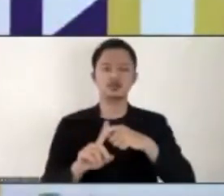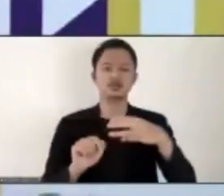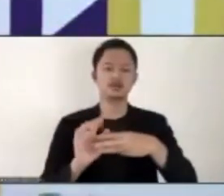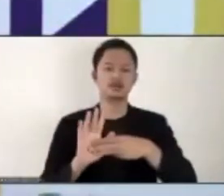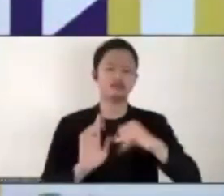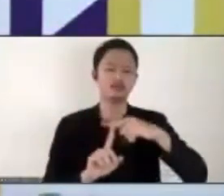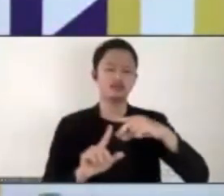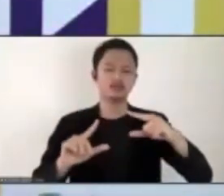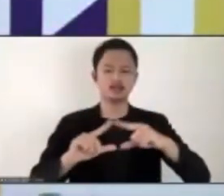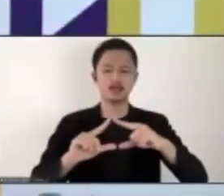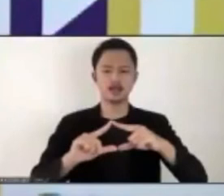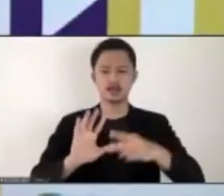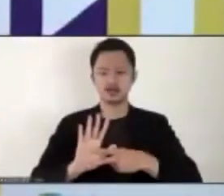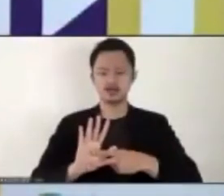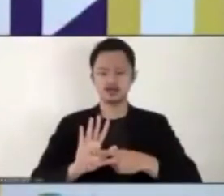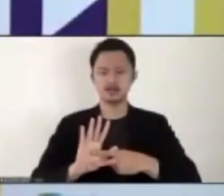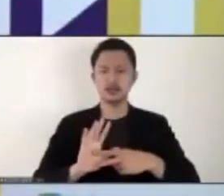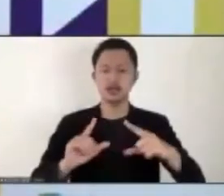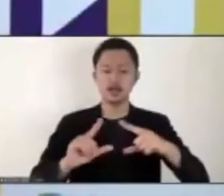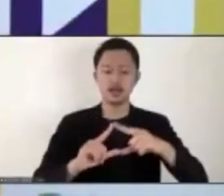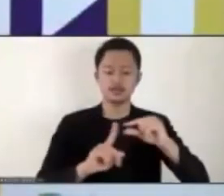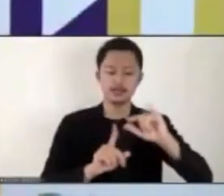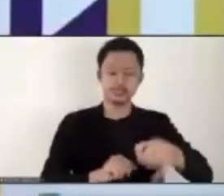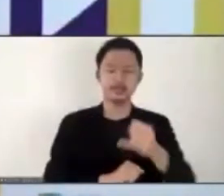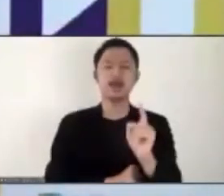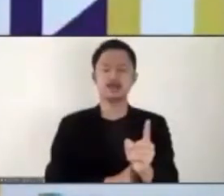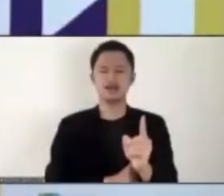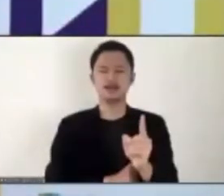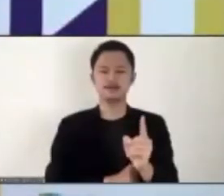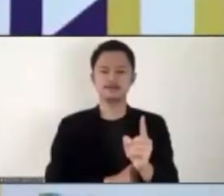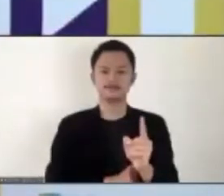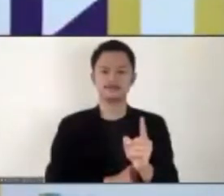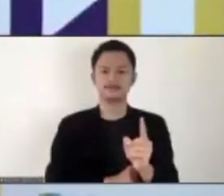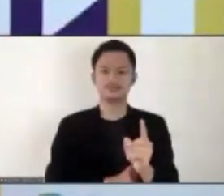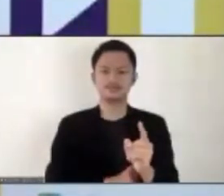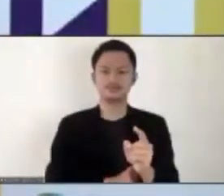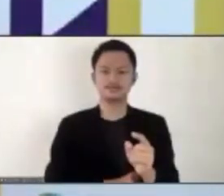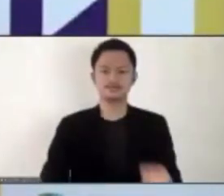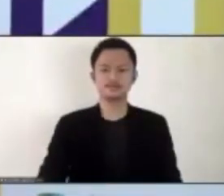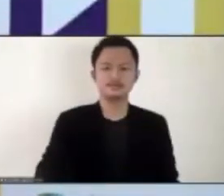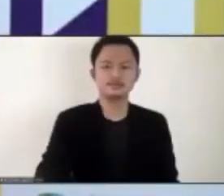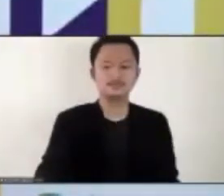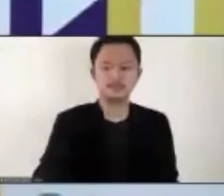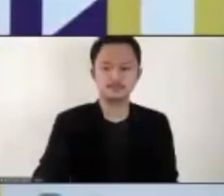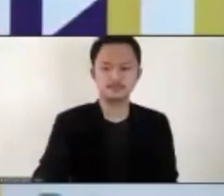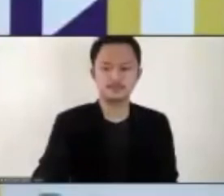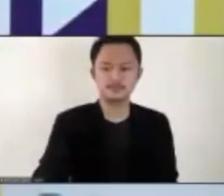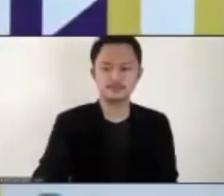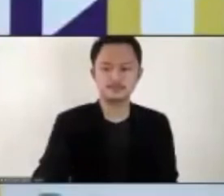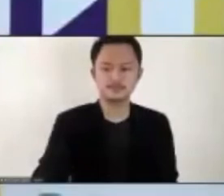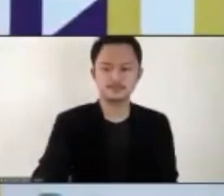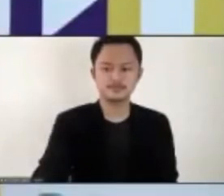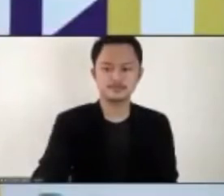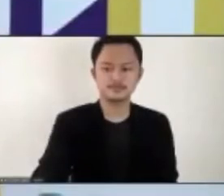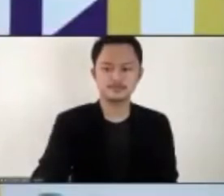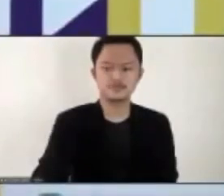bisa menemukan disana ada ippj kemudian ada-ada UNDP juga kemudian